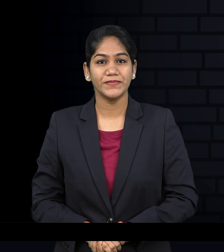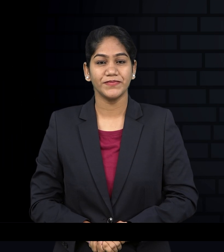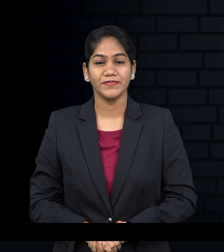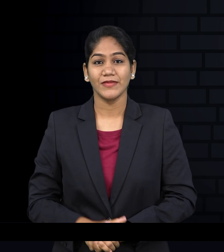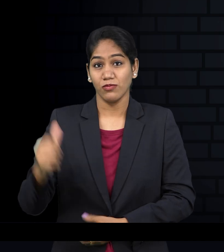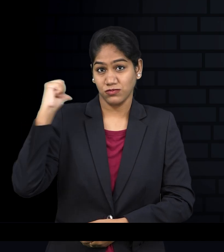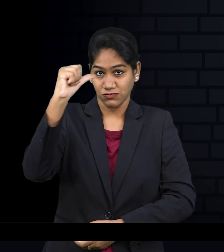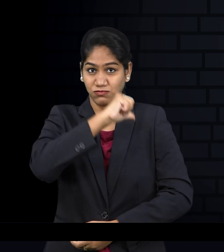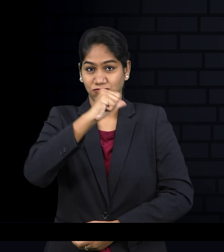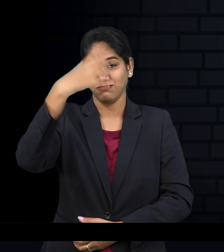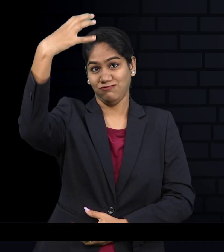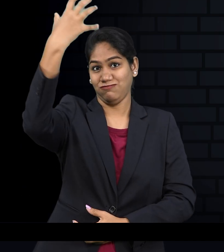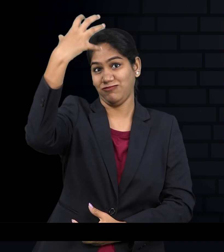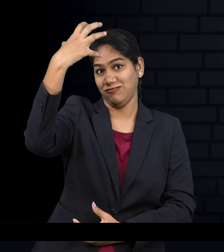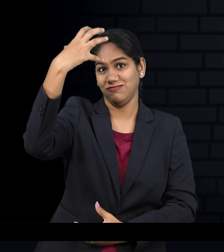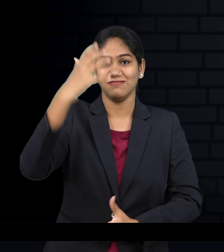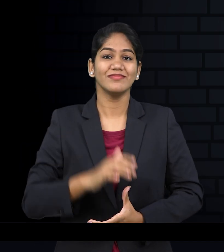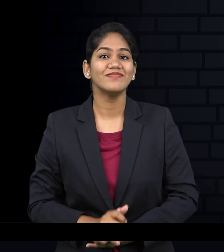स्नान।